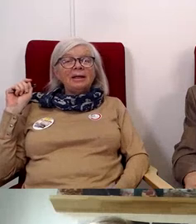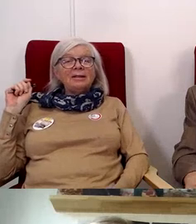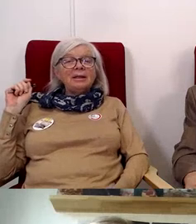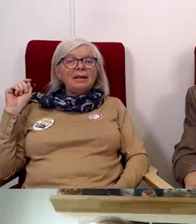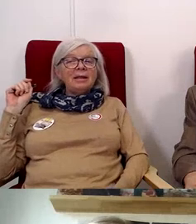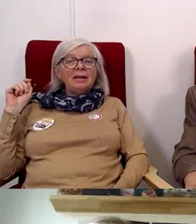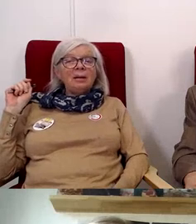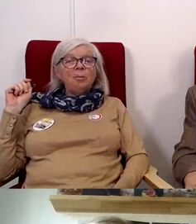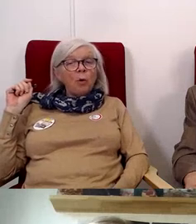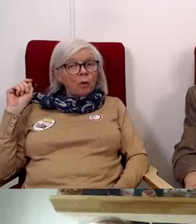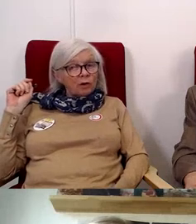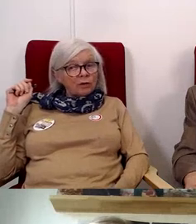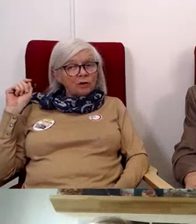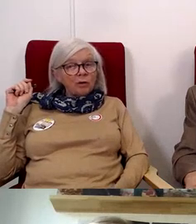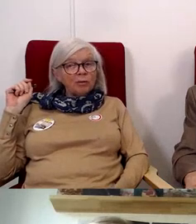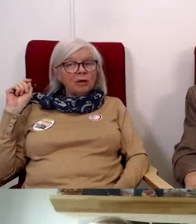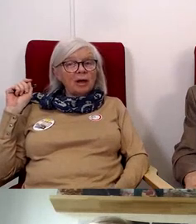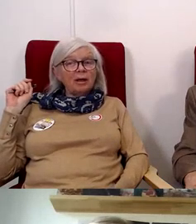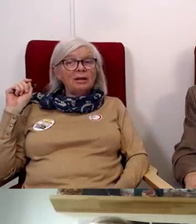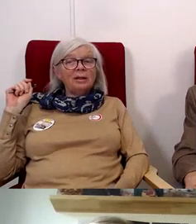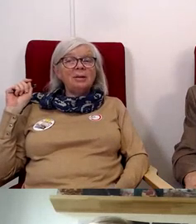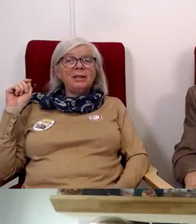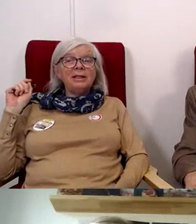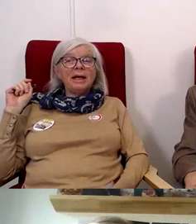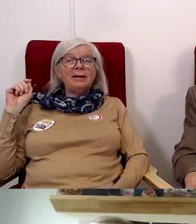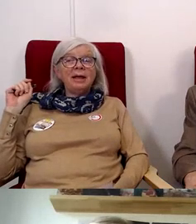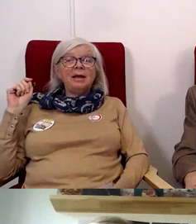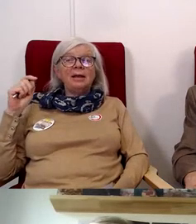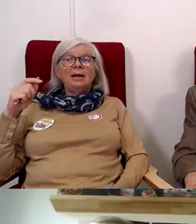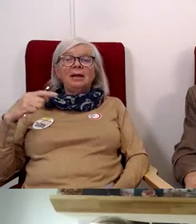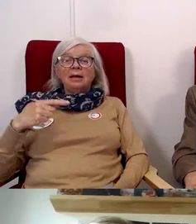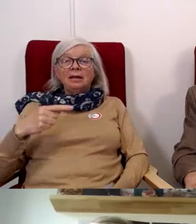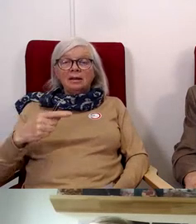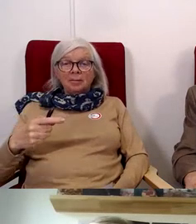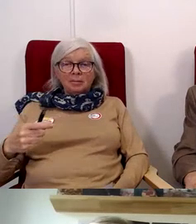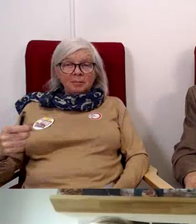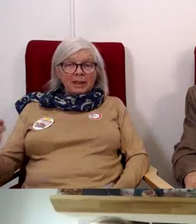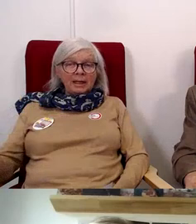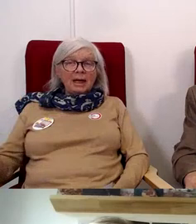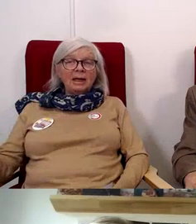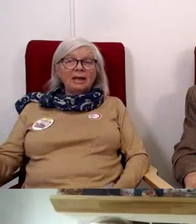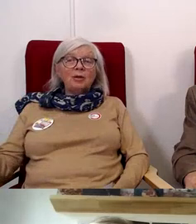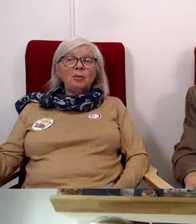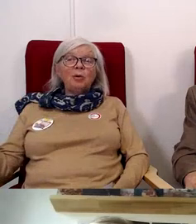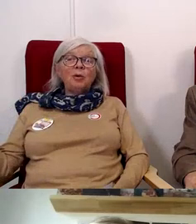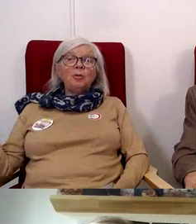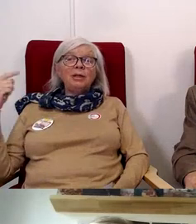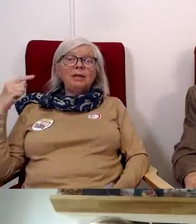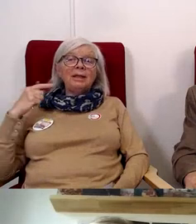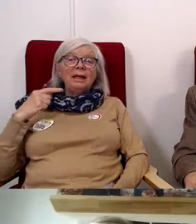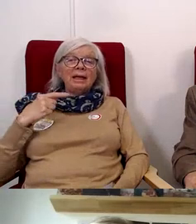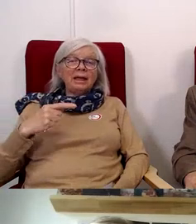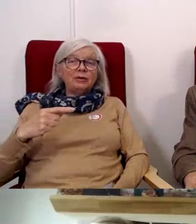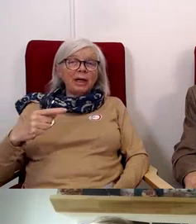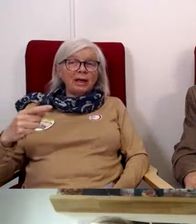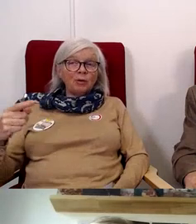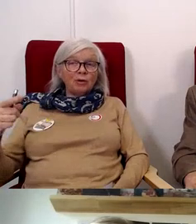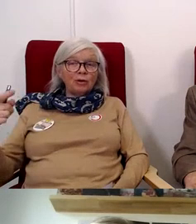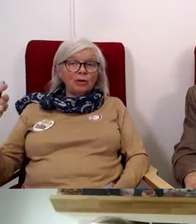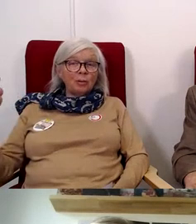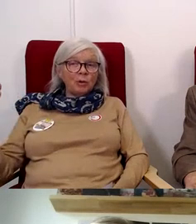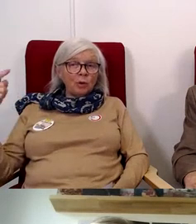kallad screeningbåt som ska betjäna med alla som bor i